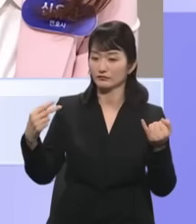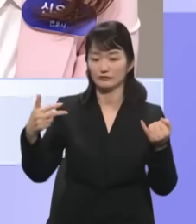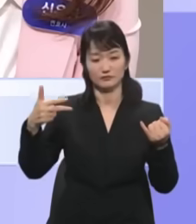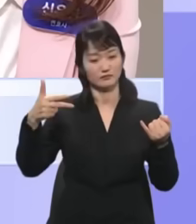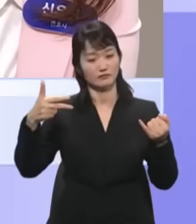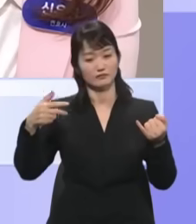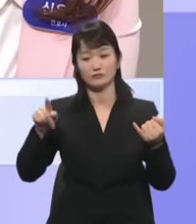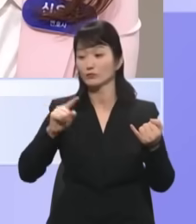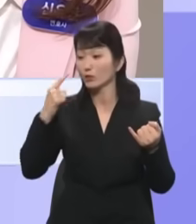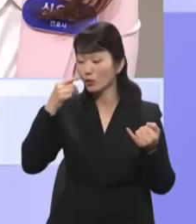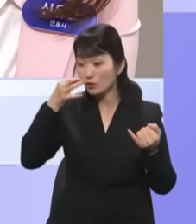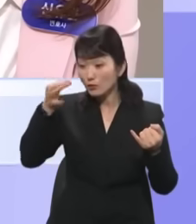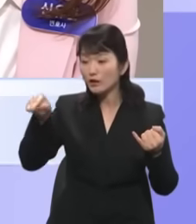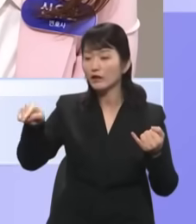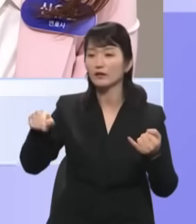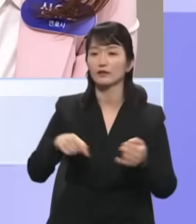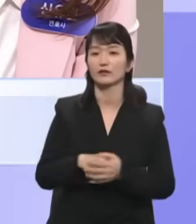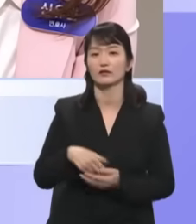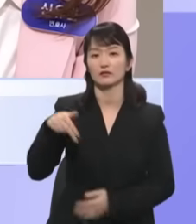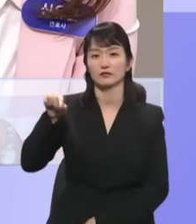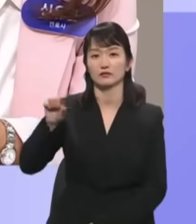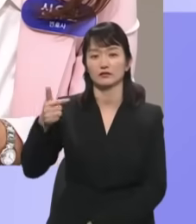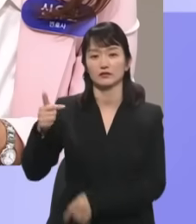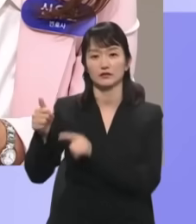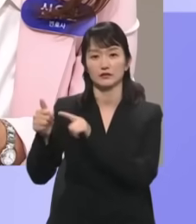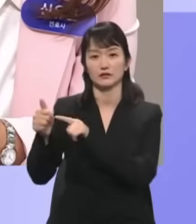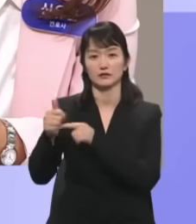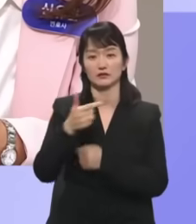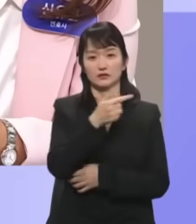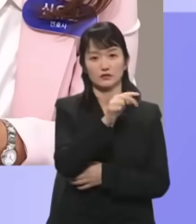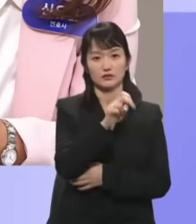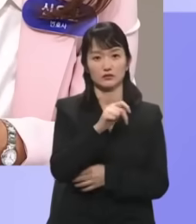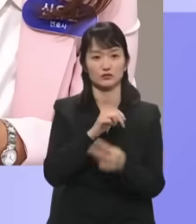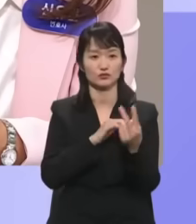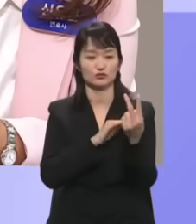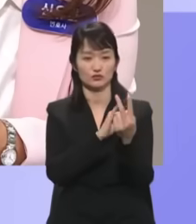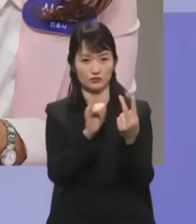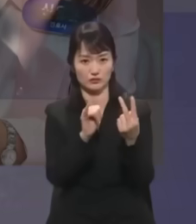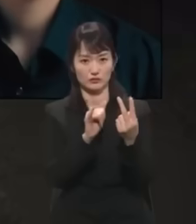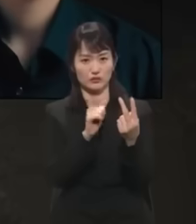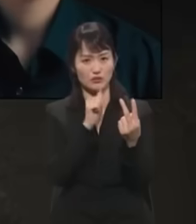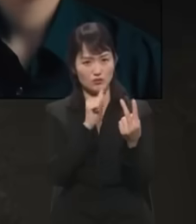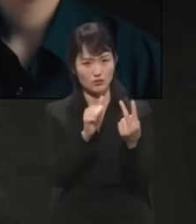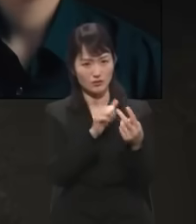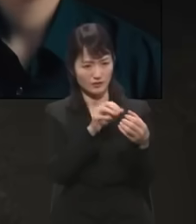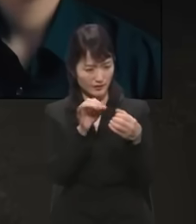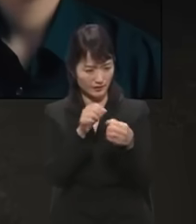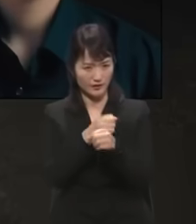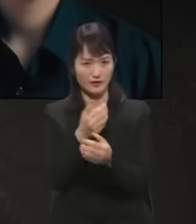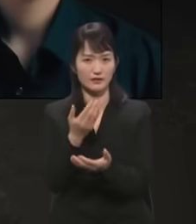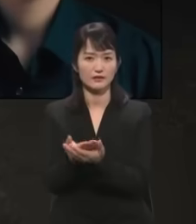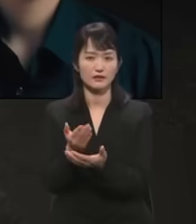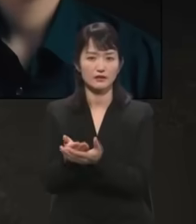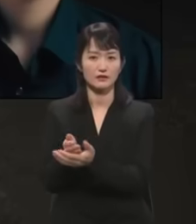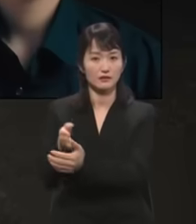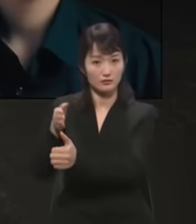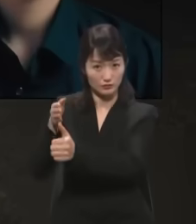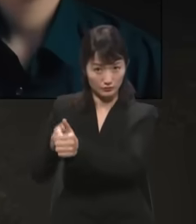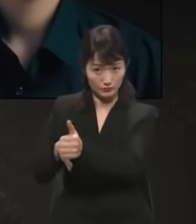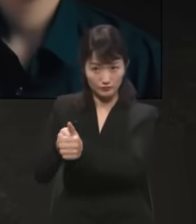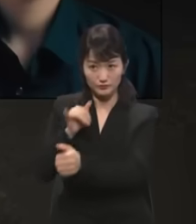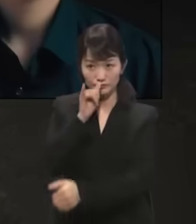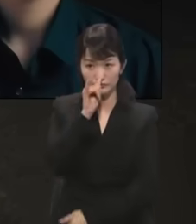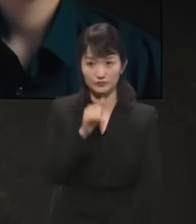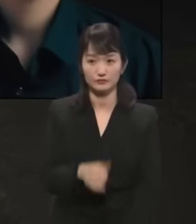전청조 씨가 남현희 씨하고 단둘이서 5분만 얘기하게 시간을 달라 이렇게 요청했다는이